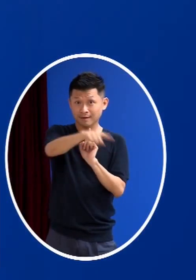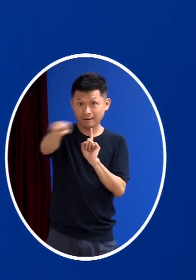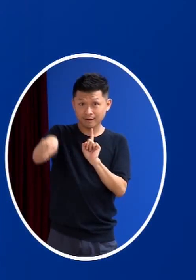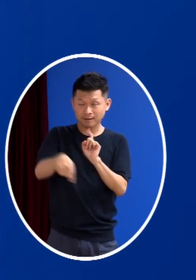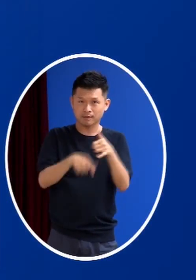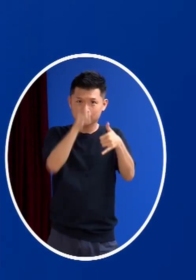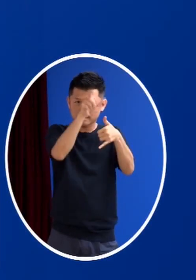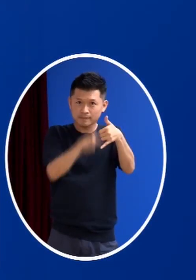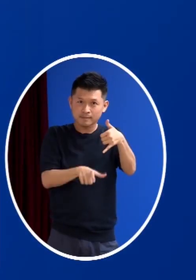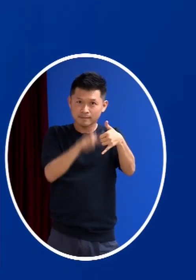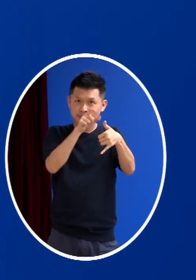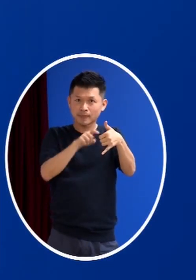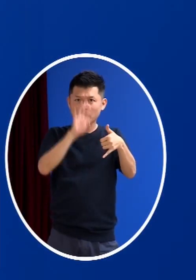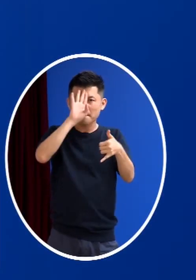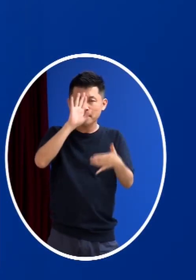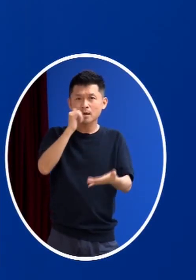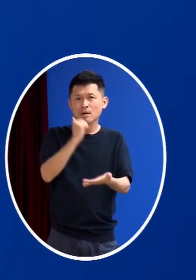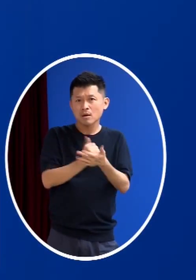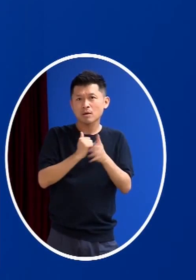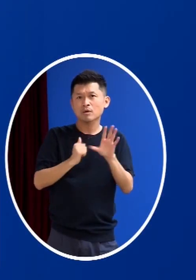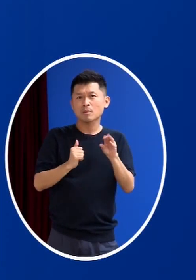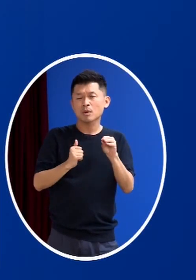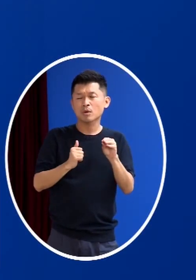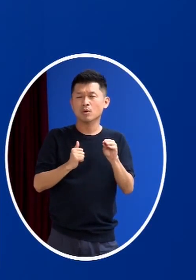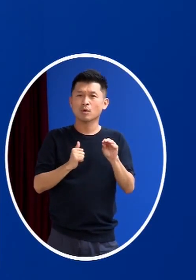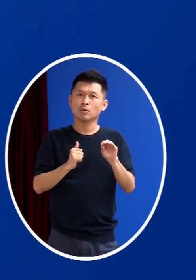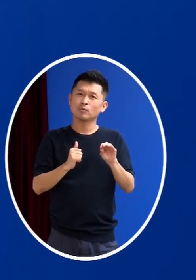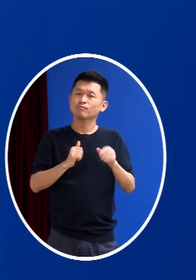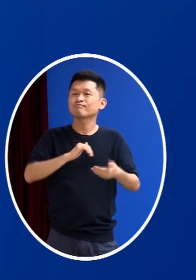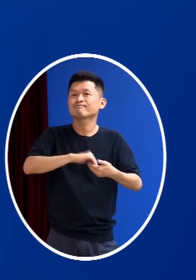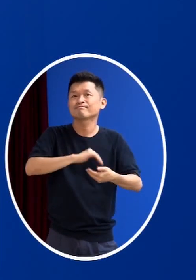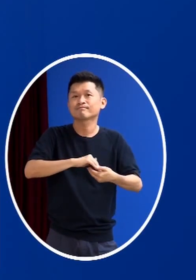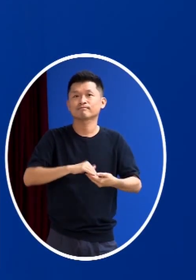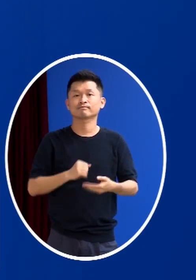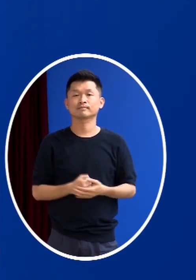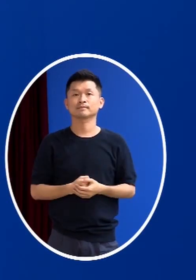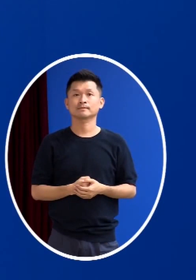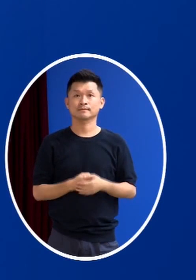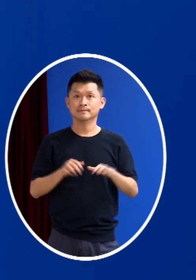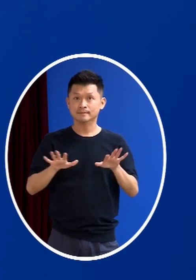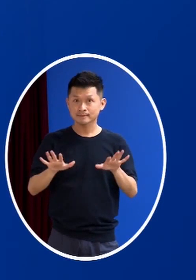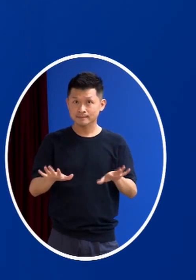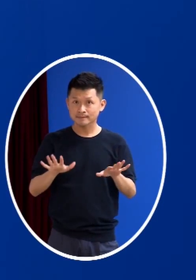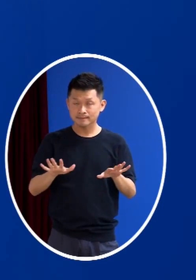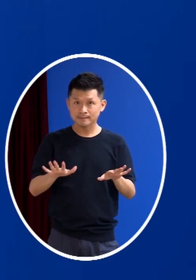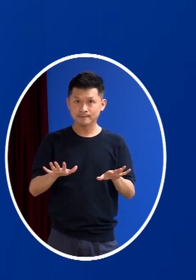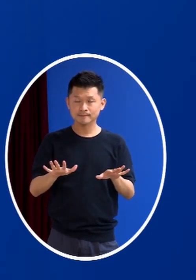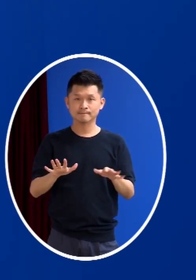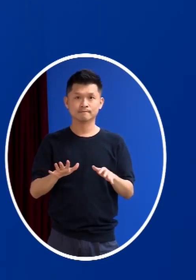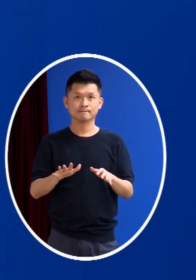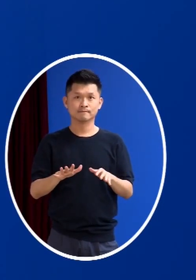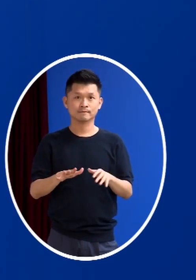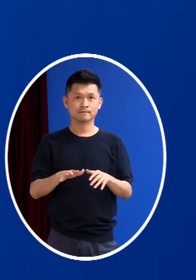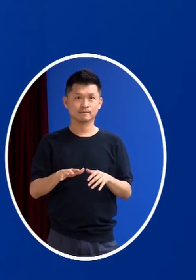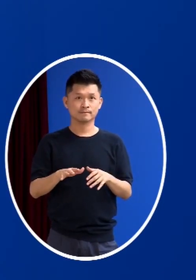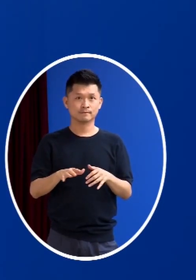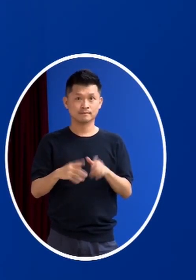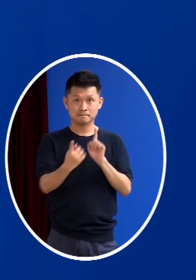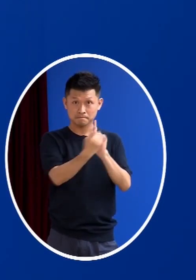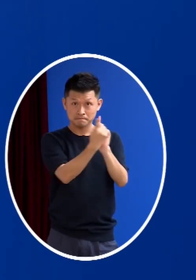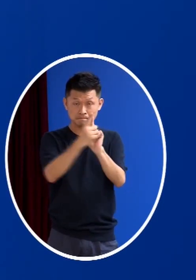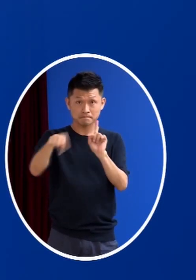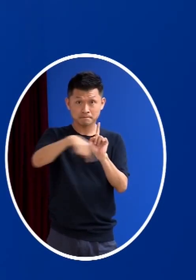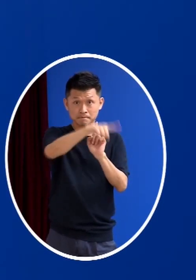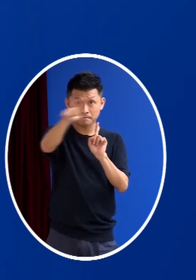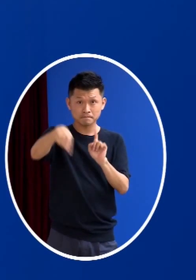案也并非确定病例了哈，那所以目前在实务上是不需要做任何的一